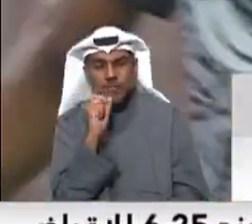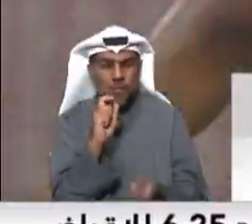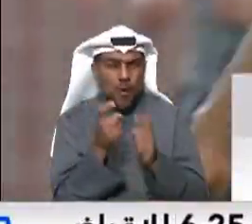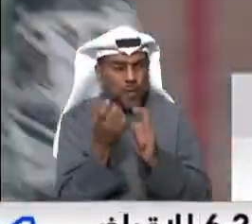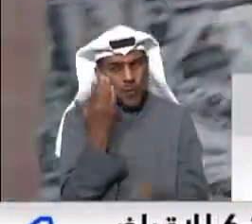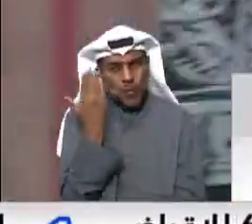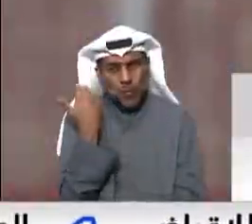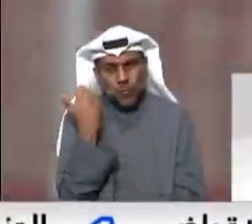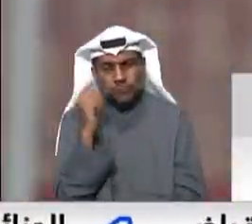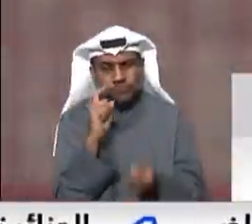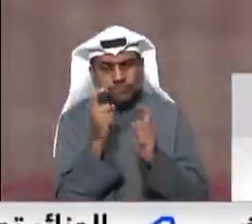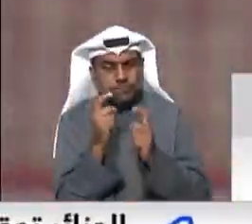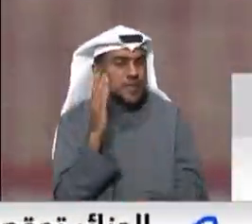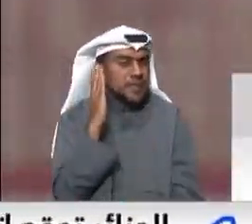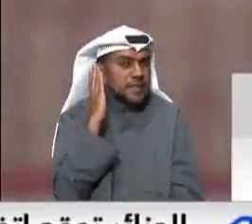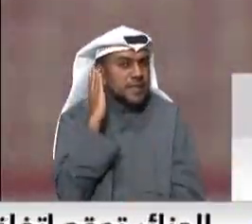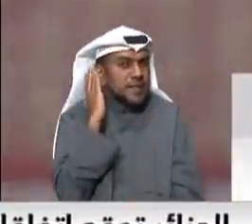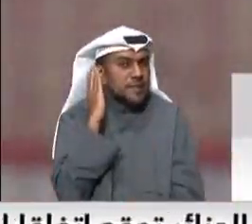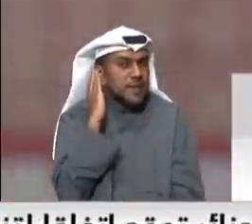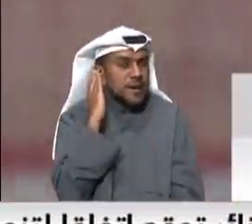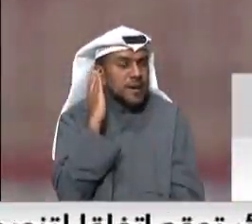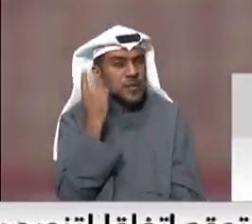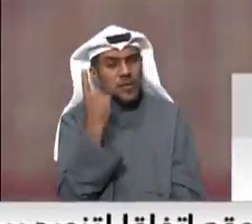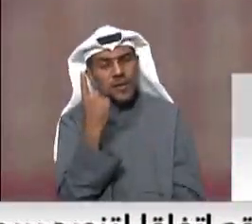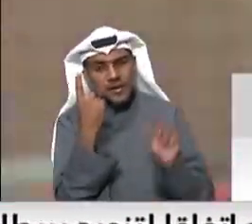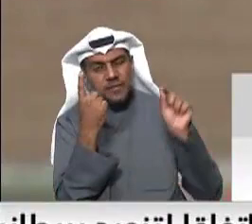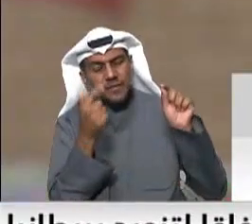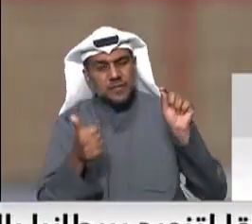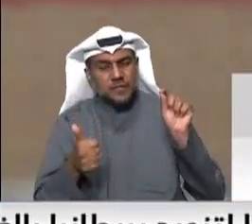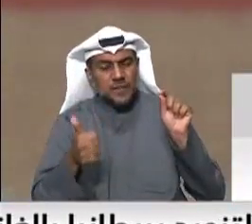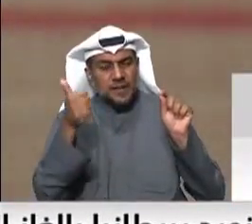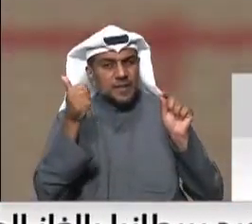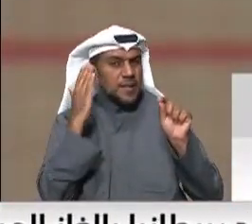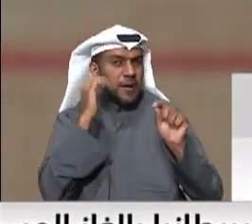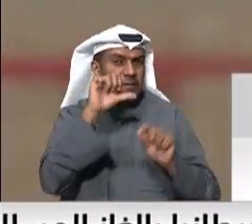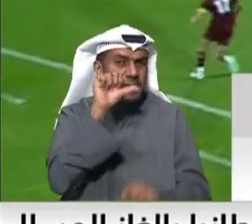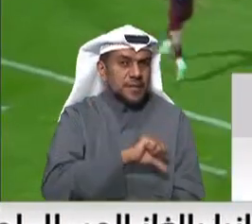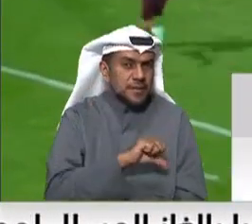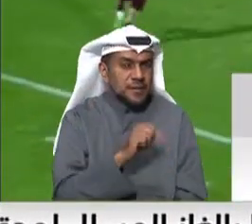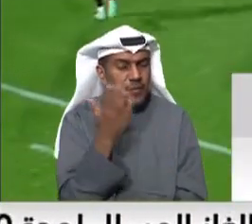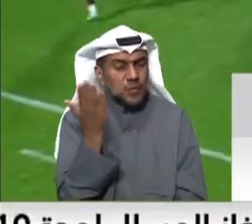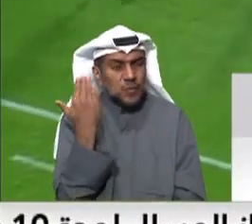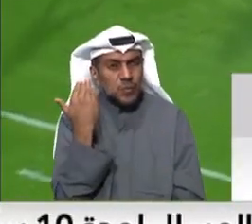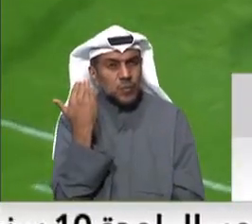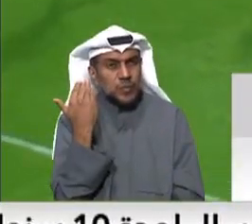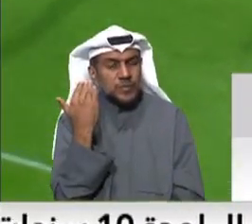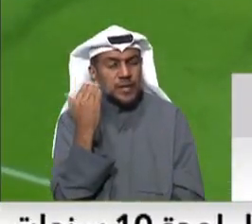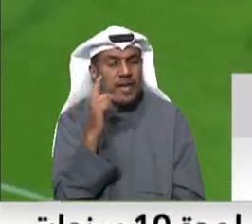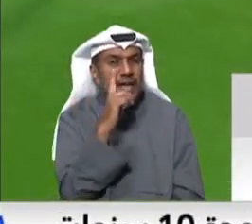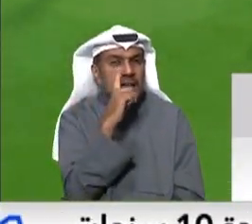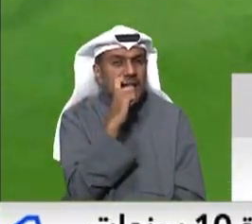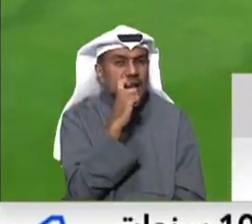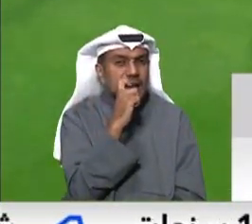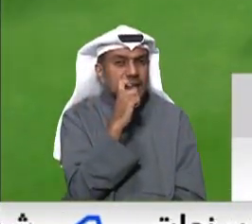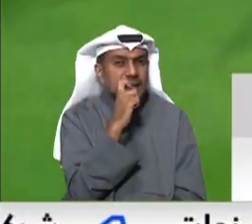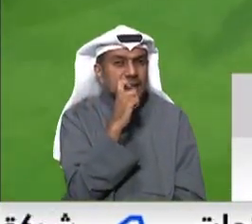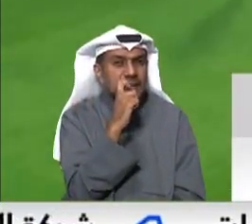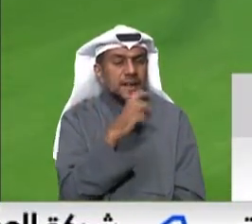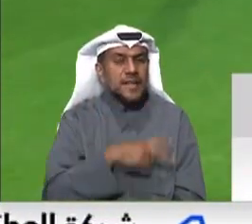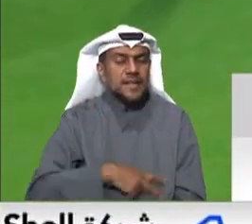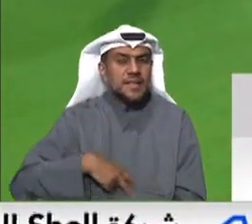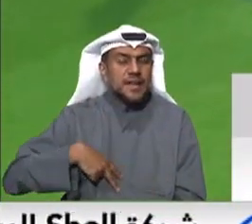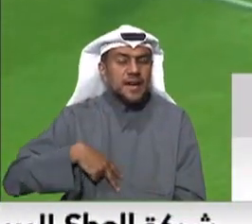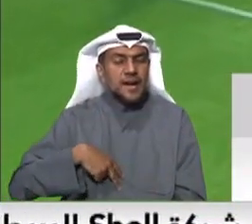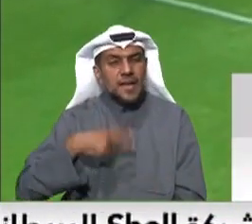تغلب على الصليبخات بهدف دون رد فيما كان قد تاهل النصر على حساب الساحل وبهد